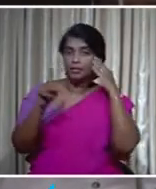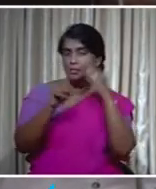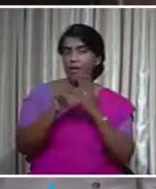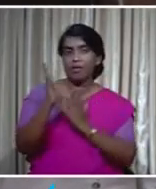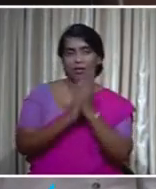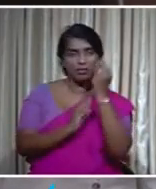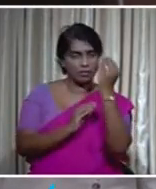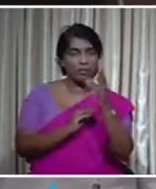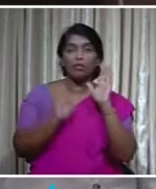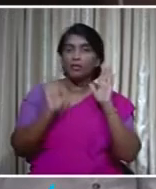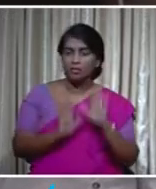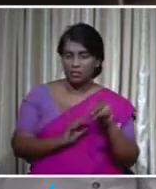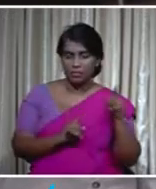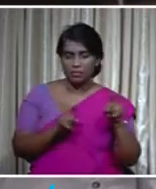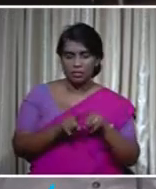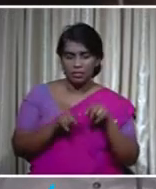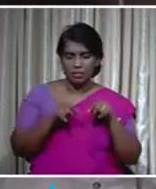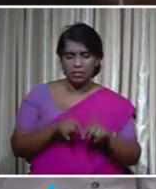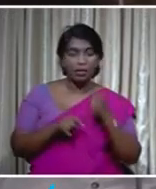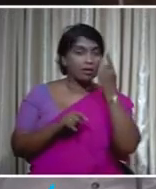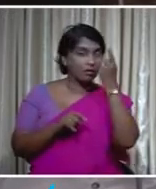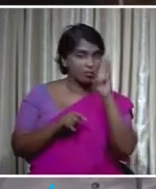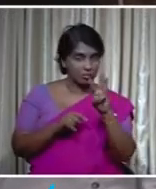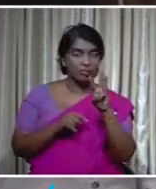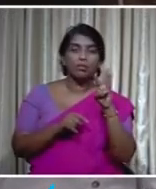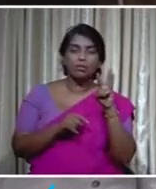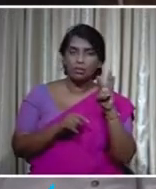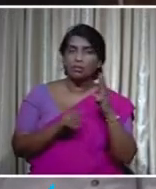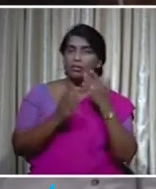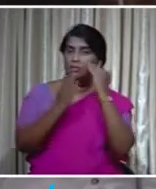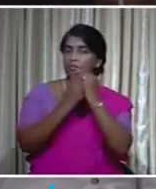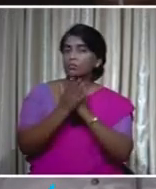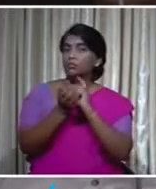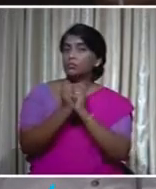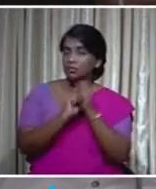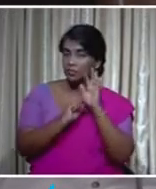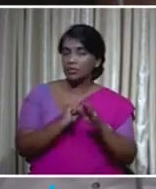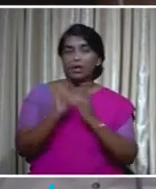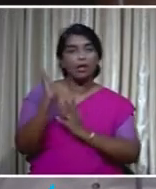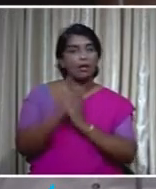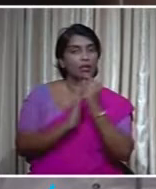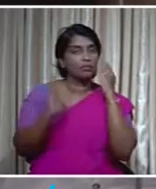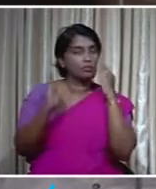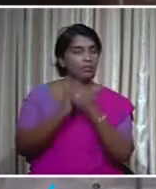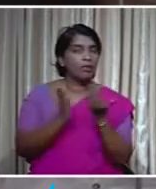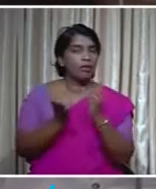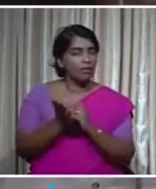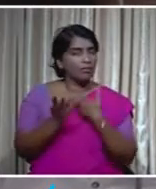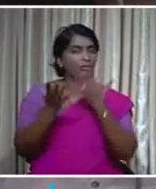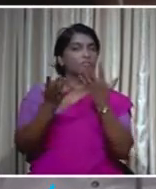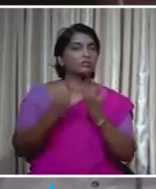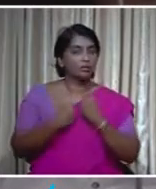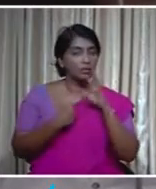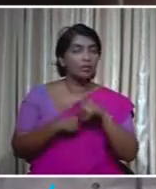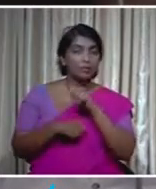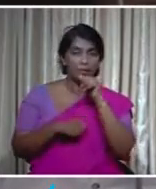நடத்தப்படாமல் 13வது திருத்தமும் கிடப்பிலே போடப்பட்டு இந்த அதிகாரங்கள் பறிக்கப்படுகிறது. இந்த அதிகாரம் பறிப்பதிலே ஒரு வகைதான் இந்த தேசிய பாடசாலைகள். நான்